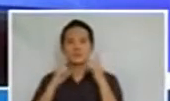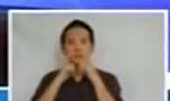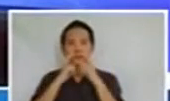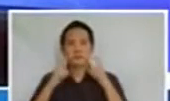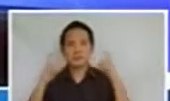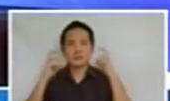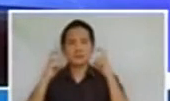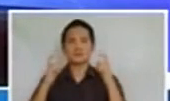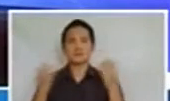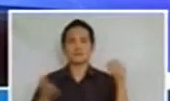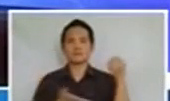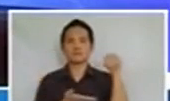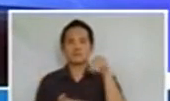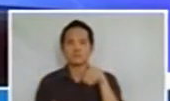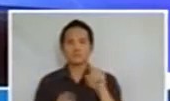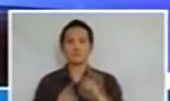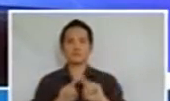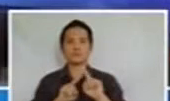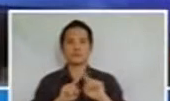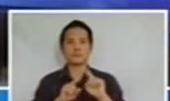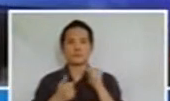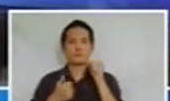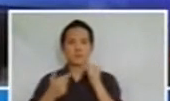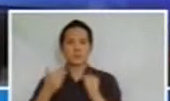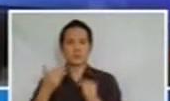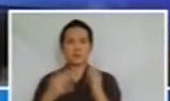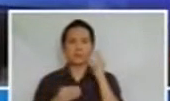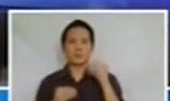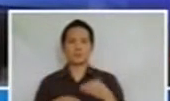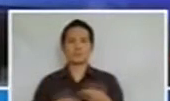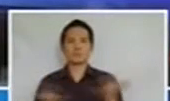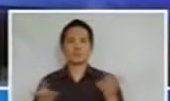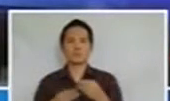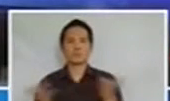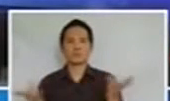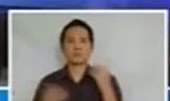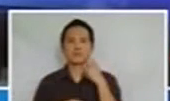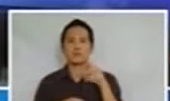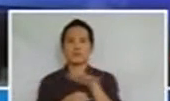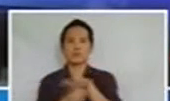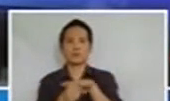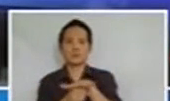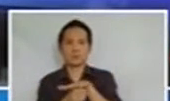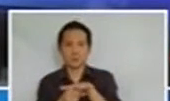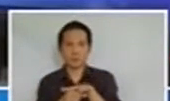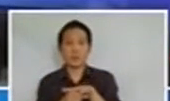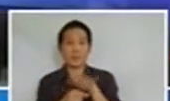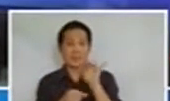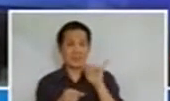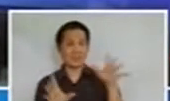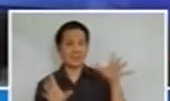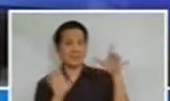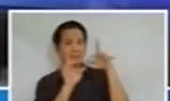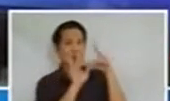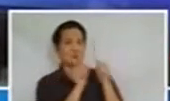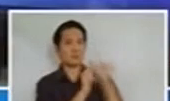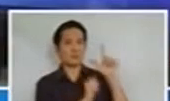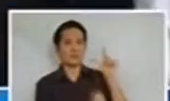At yan po mga balita mula dito sa hashtag COVID-19PH Radio Radyo Pilipinas. Muli ako po si Zarina Lusuegro. Back to